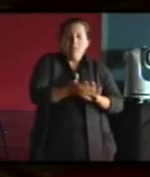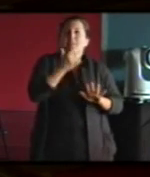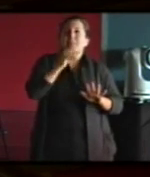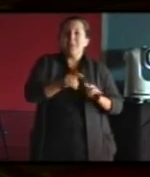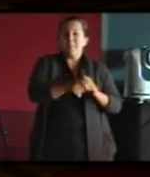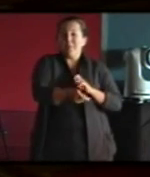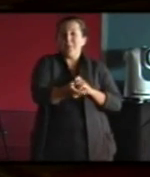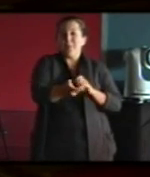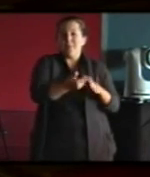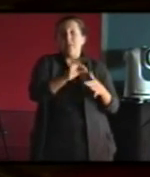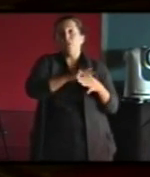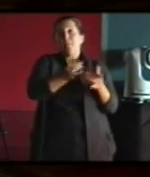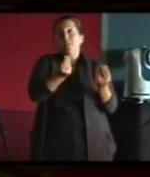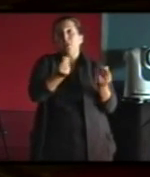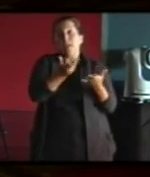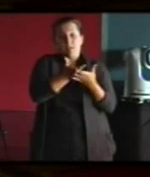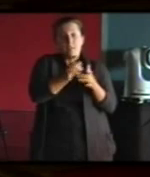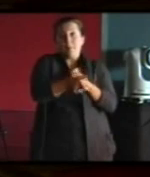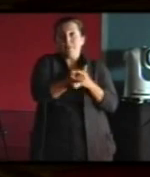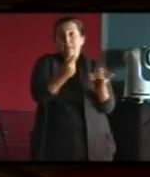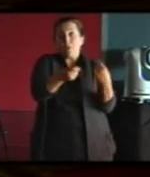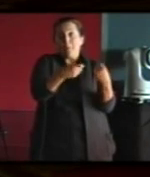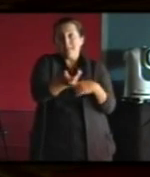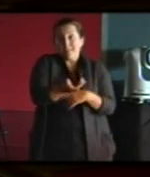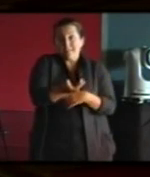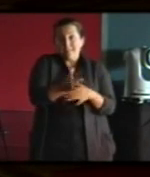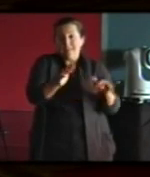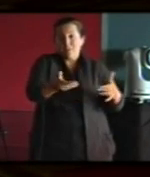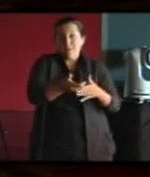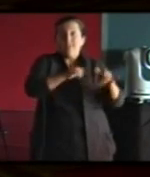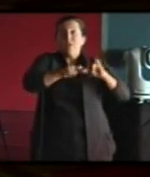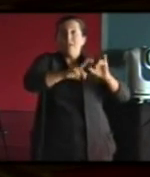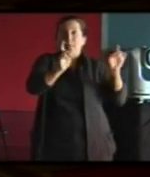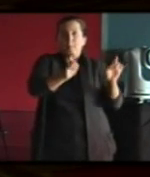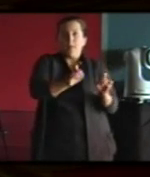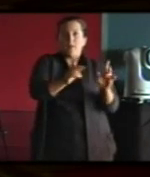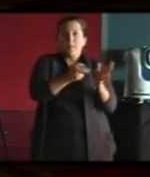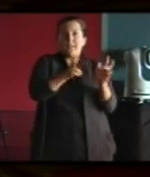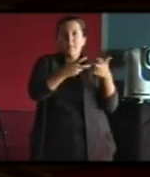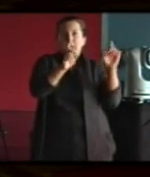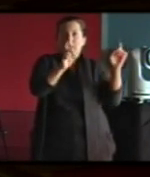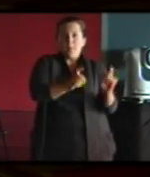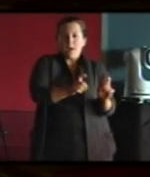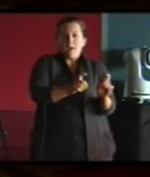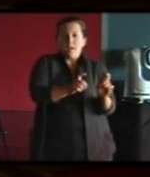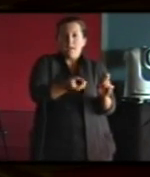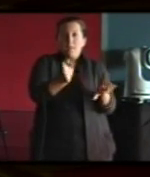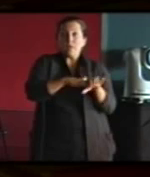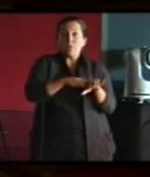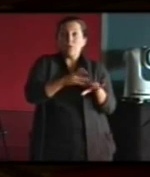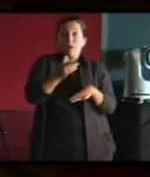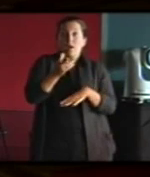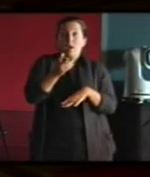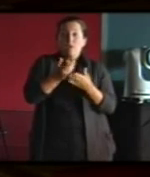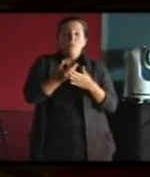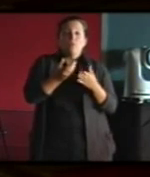comme conséquence économique et financière? Ça veut dire que les loyers baissent, que les taux de capitalisation ou